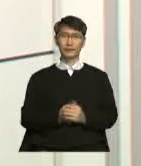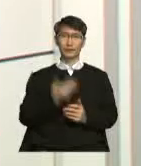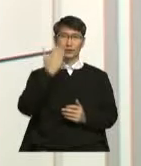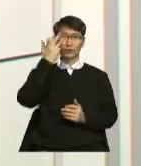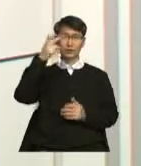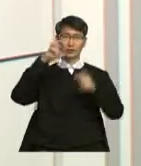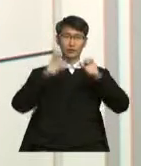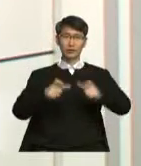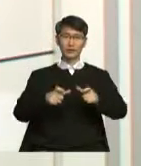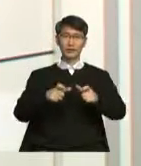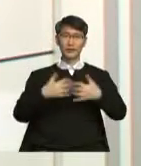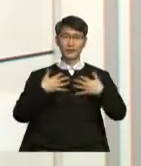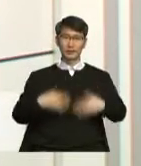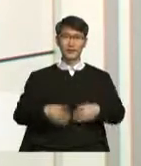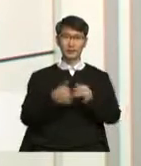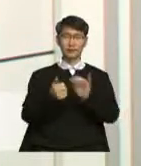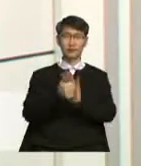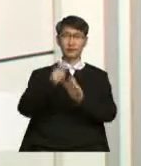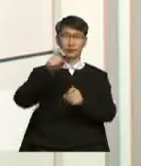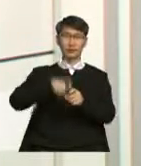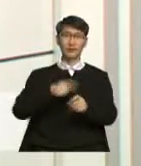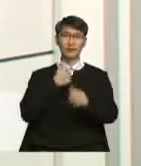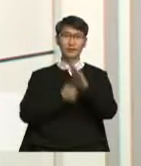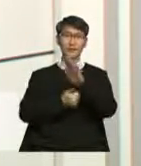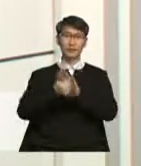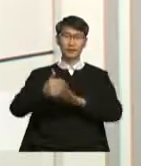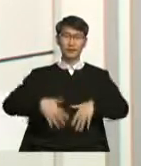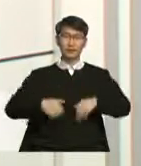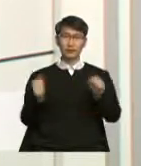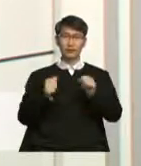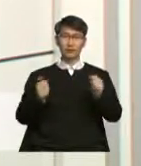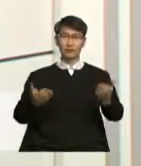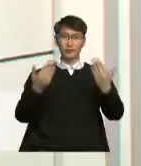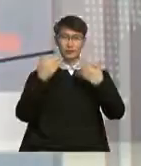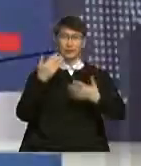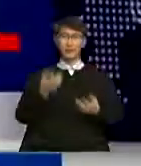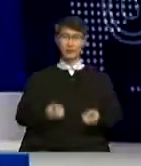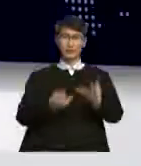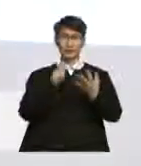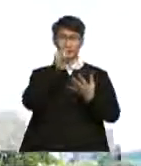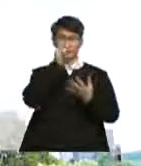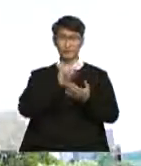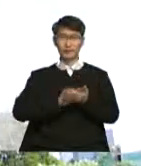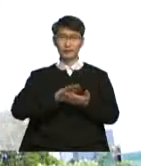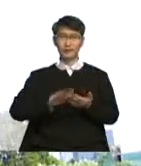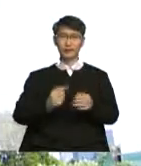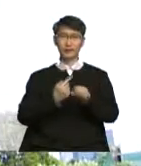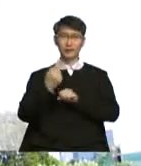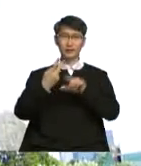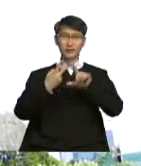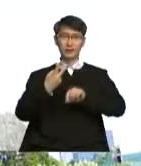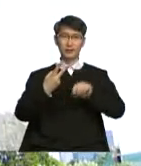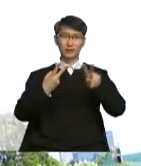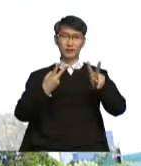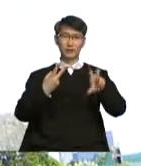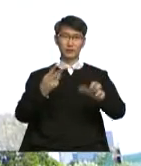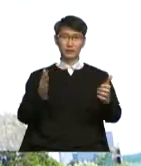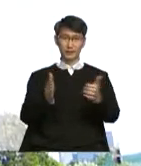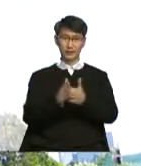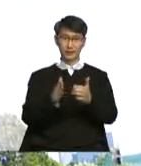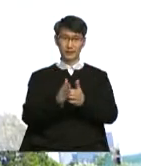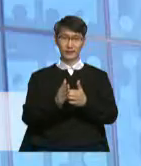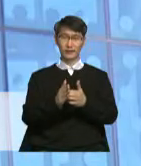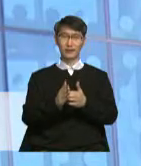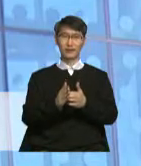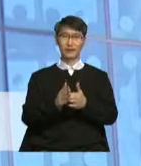용산구는 지역 내 취약계층 지원을 위해 희망온돌 따뜻한 겨울나기 캠페인을 벌입니다 내년 2월 25일까지 진행되는